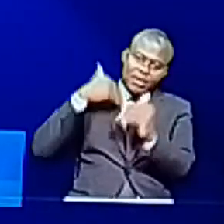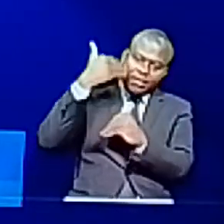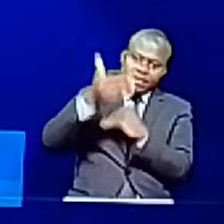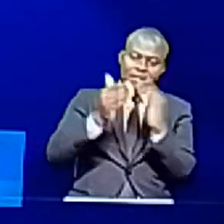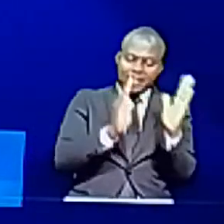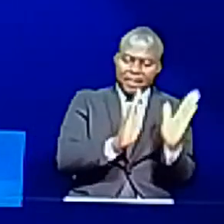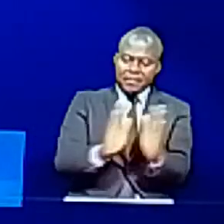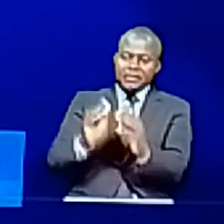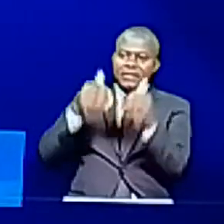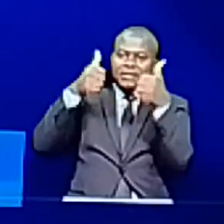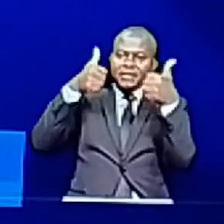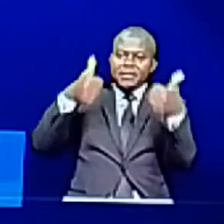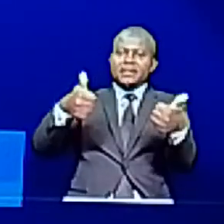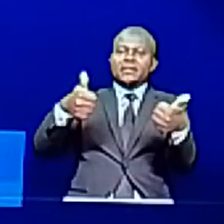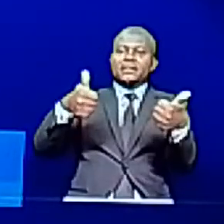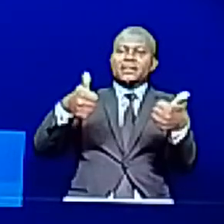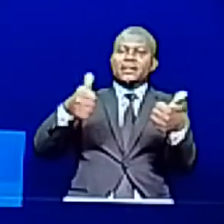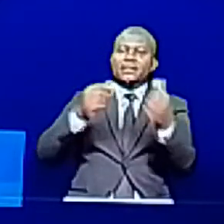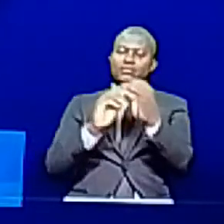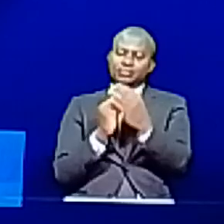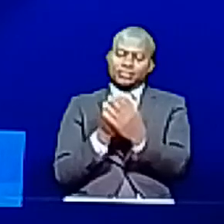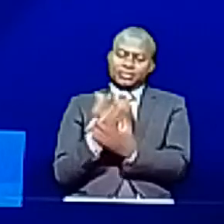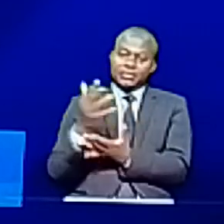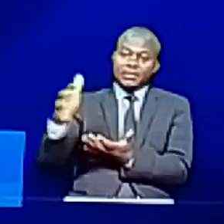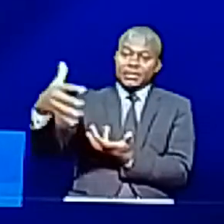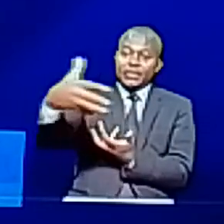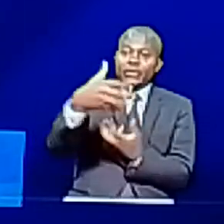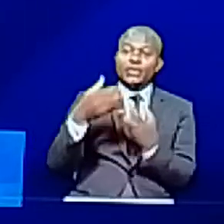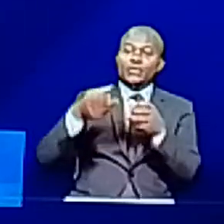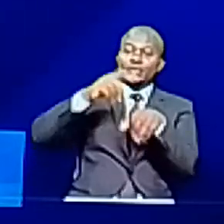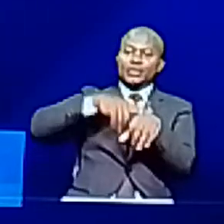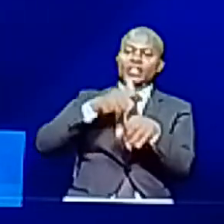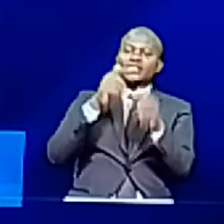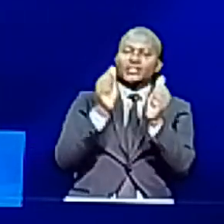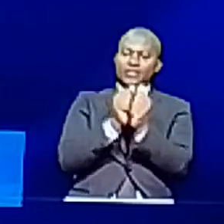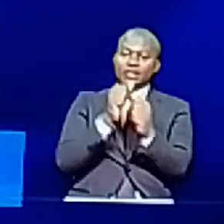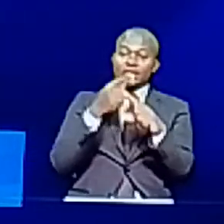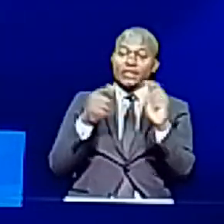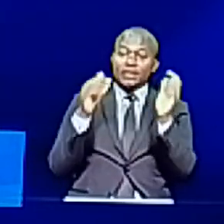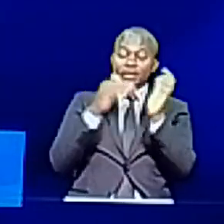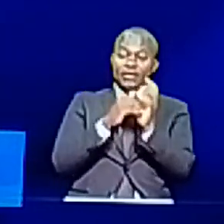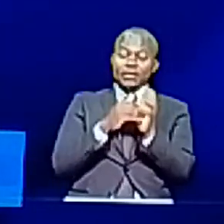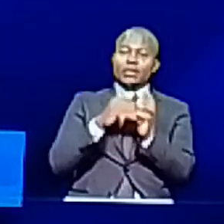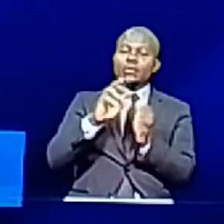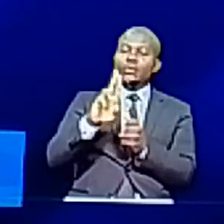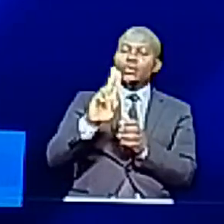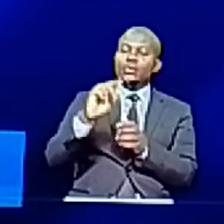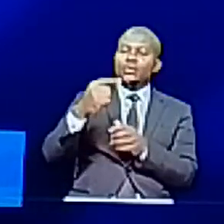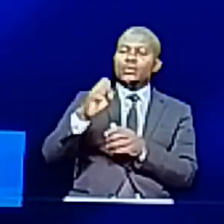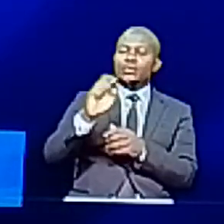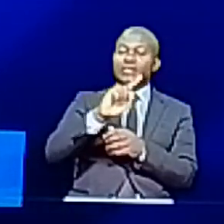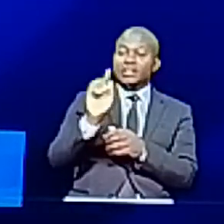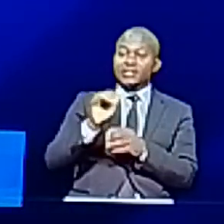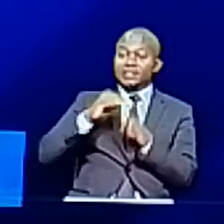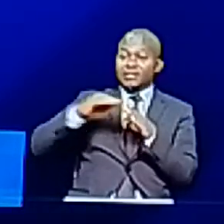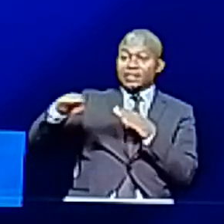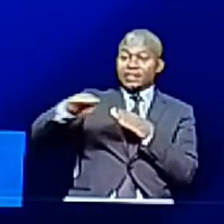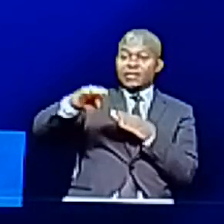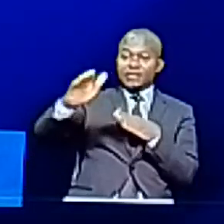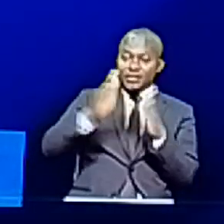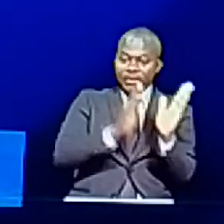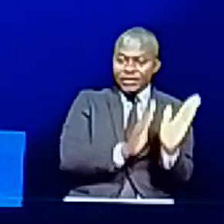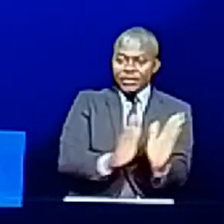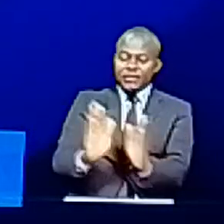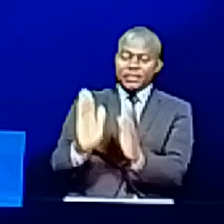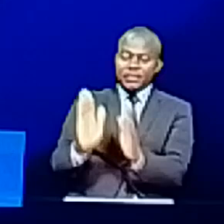kugitunganya ubu dusigaye kera kuri inshuro cumi none Rwarugezi rwa Kameranzovu